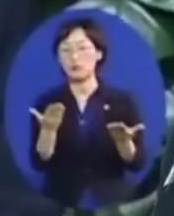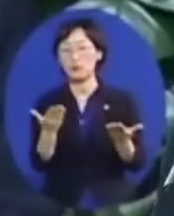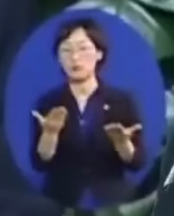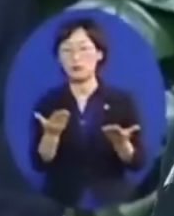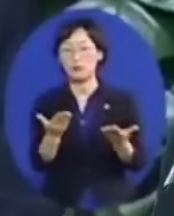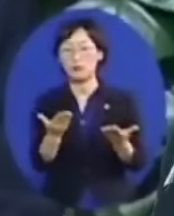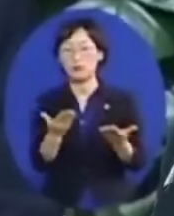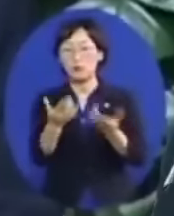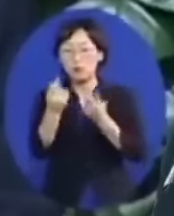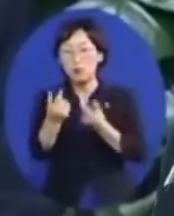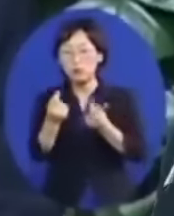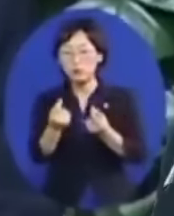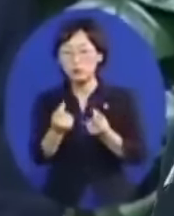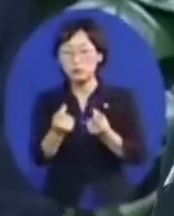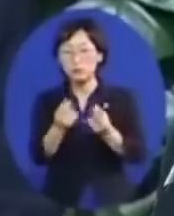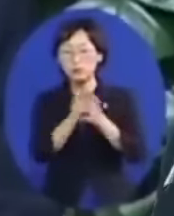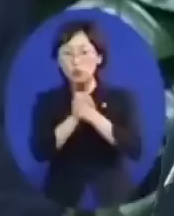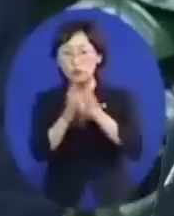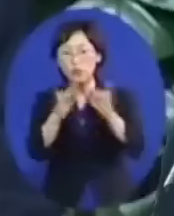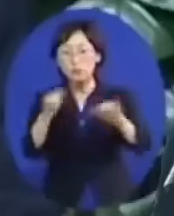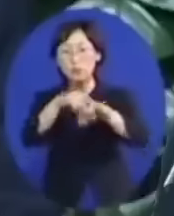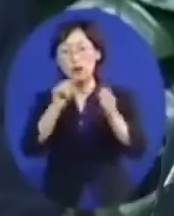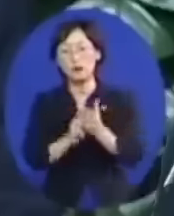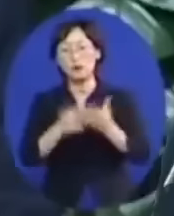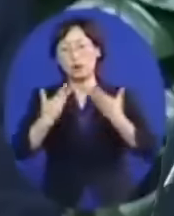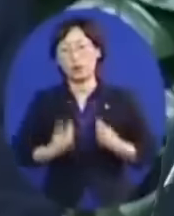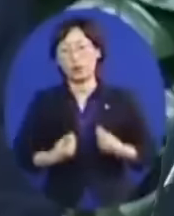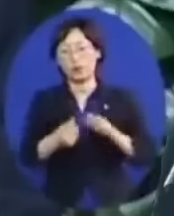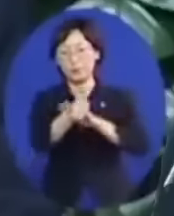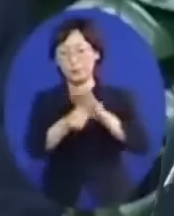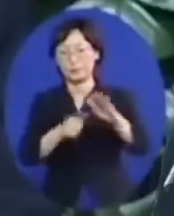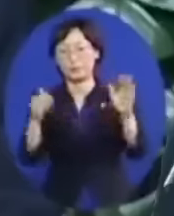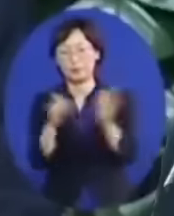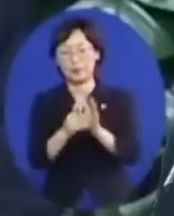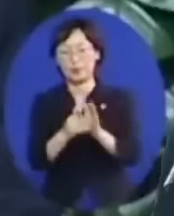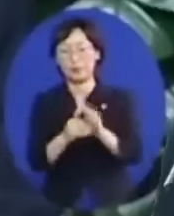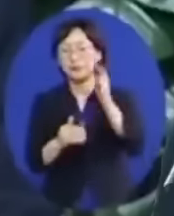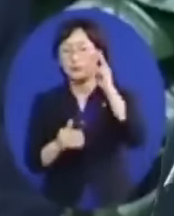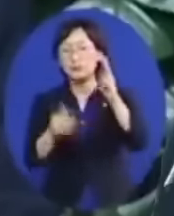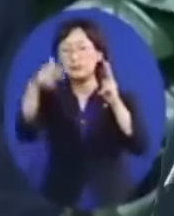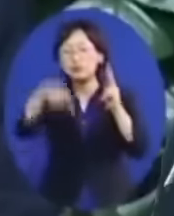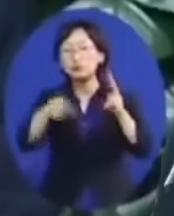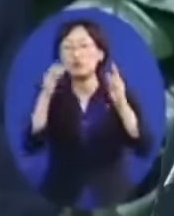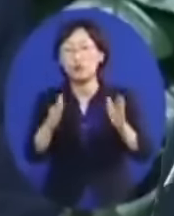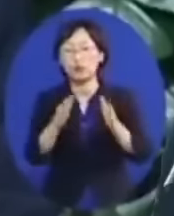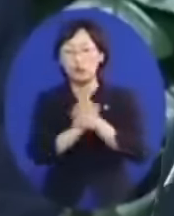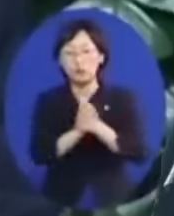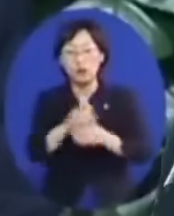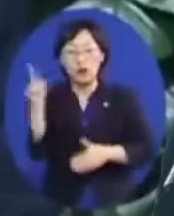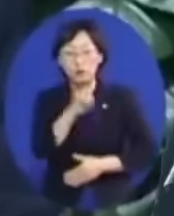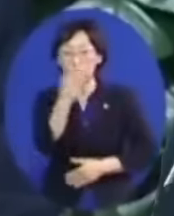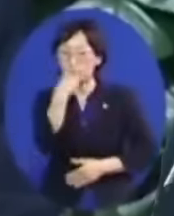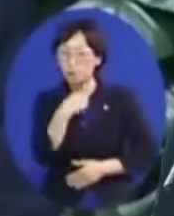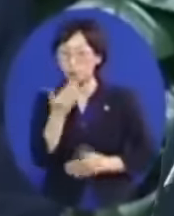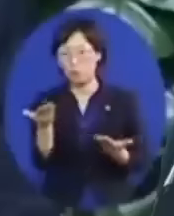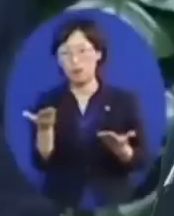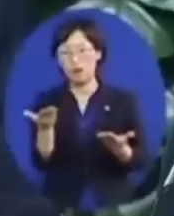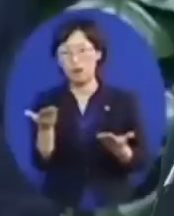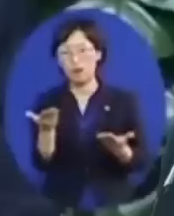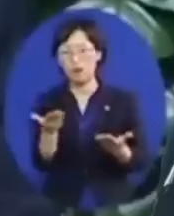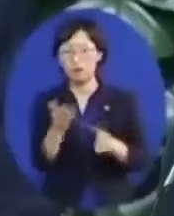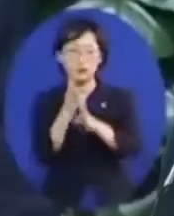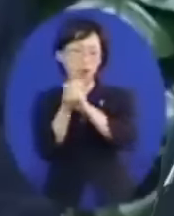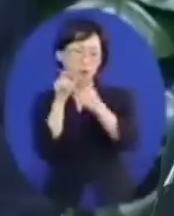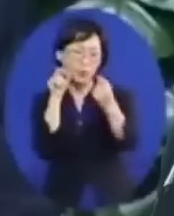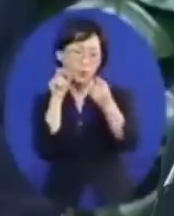많은 같은 기도하는 사람들이 낙심하고 뒤로 물러갔습니다. 두 주일째 기도해도 아무 효과가 없습니다. 이제 얼마